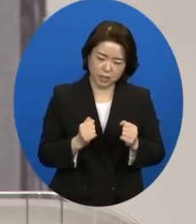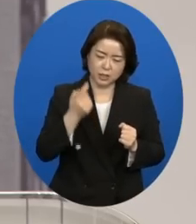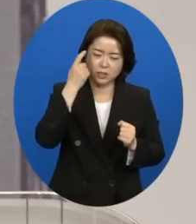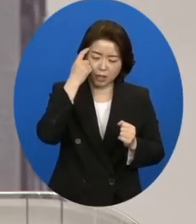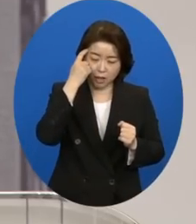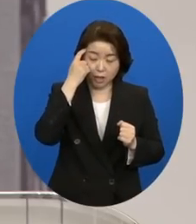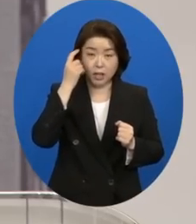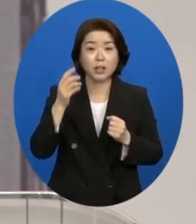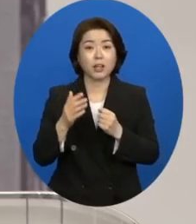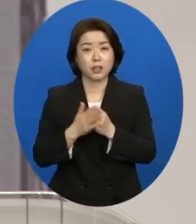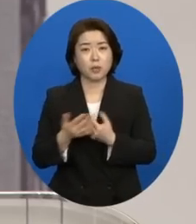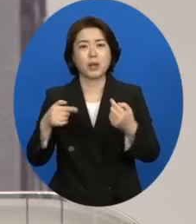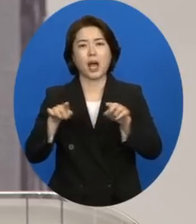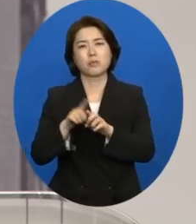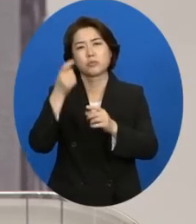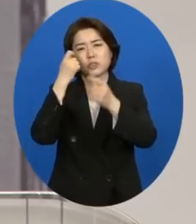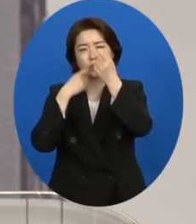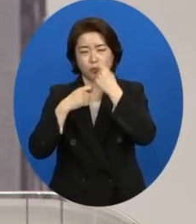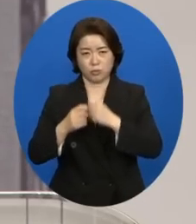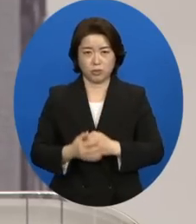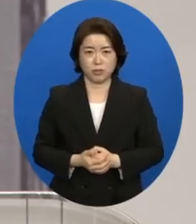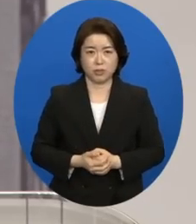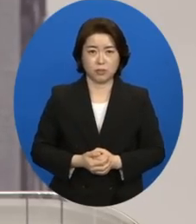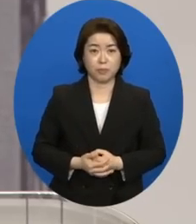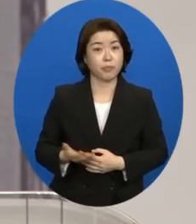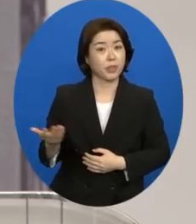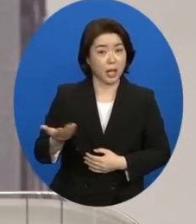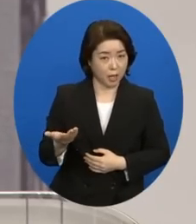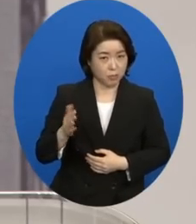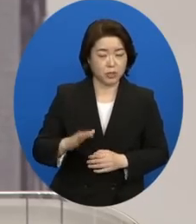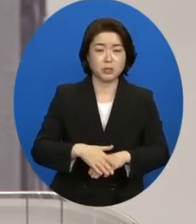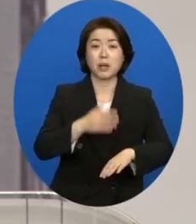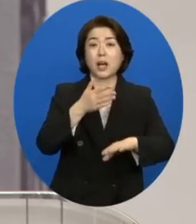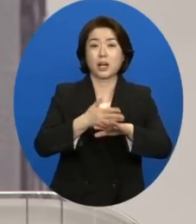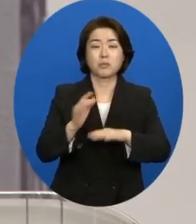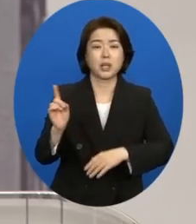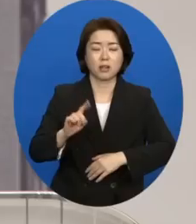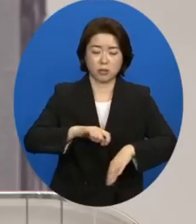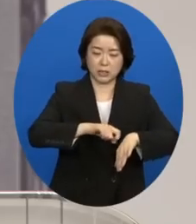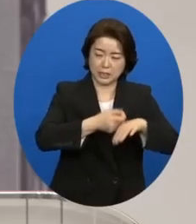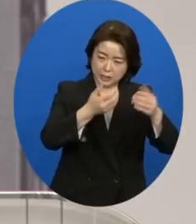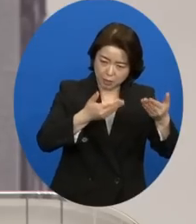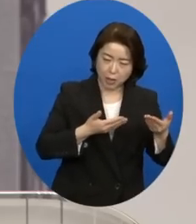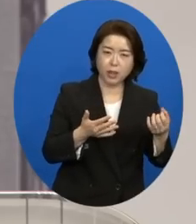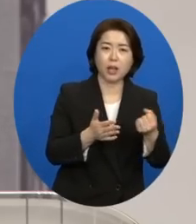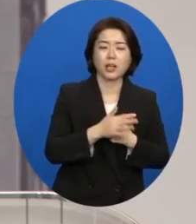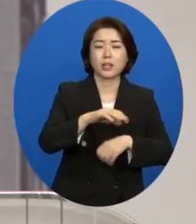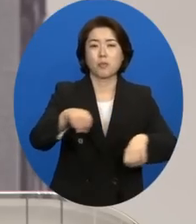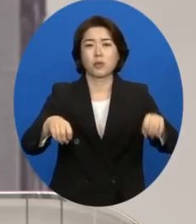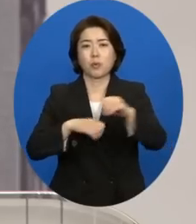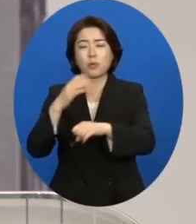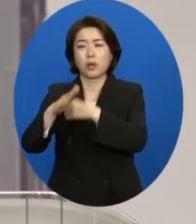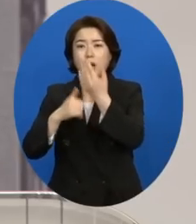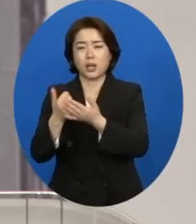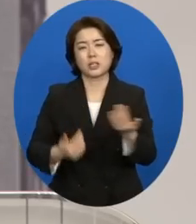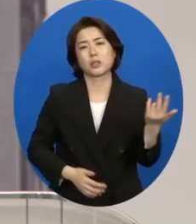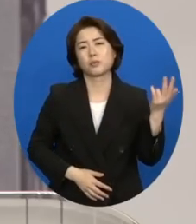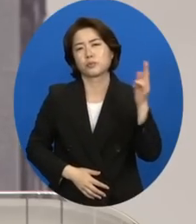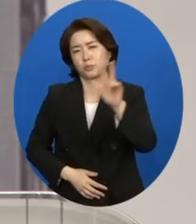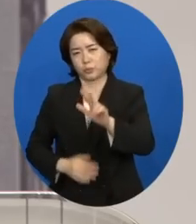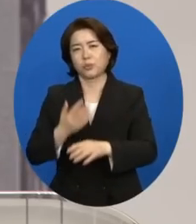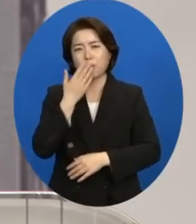까 너무나 아지만 감사한 것은 그가 징계를 받았기 때문에 오히려 하나님께 돌아오게